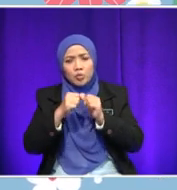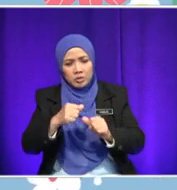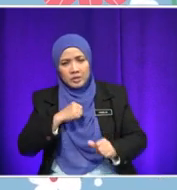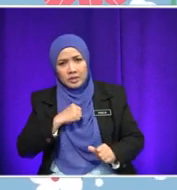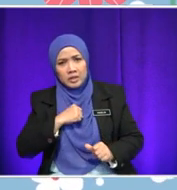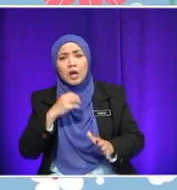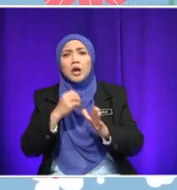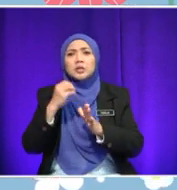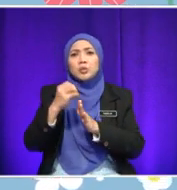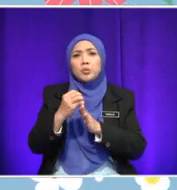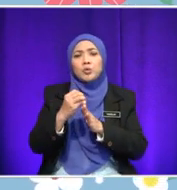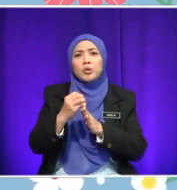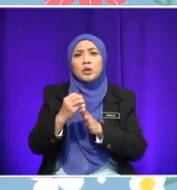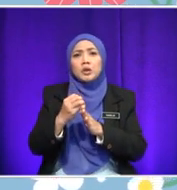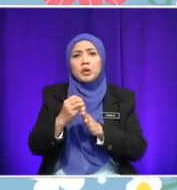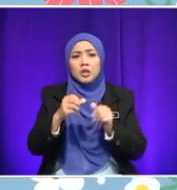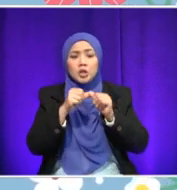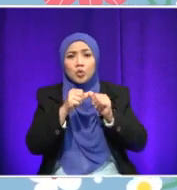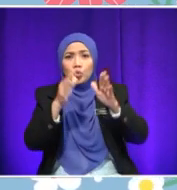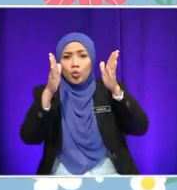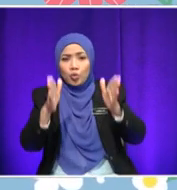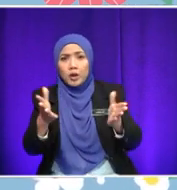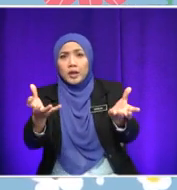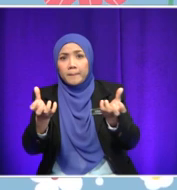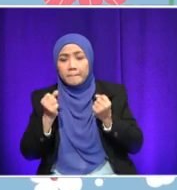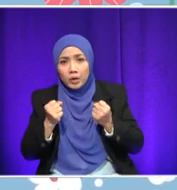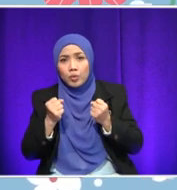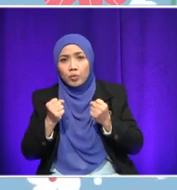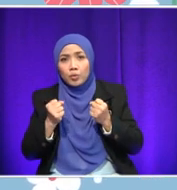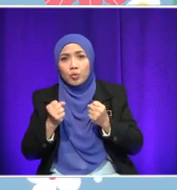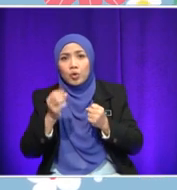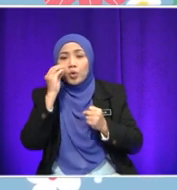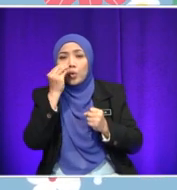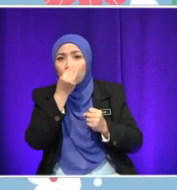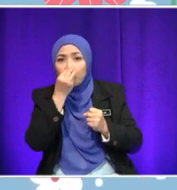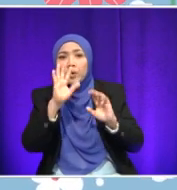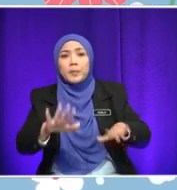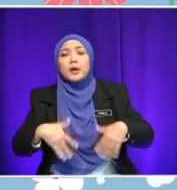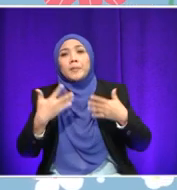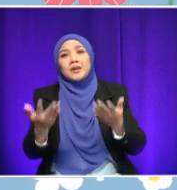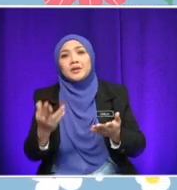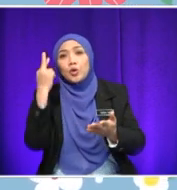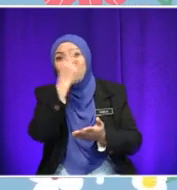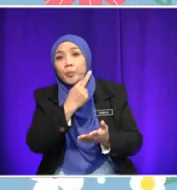aku yang dikehendaki dan contoh dia meletakkan di kawasan meja